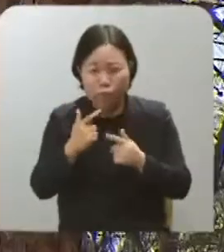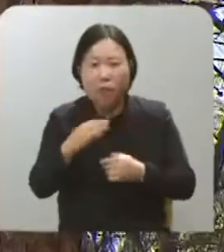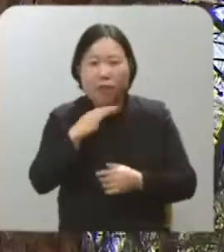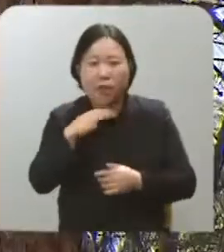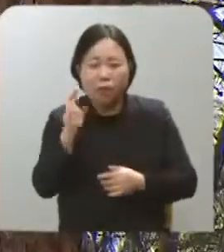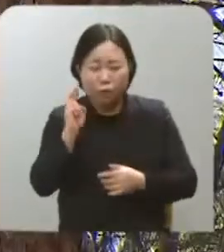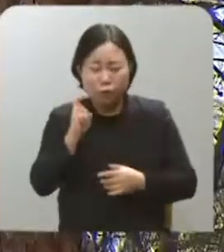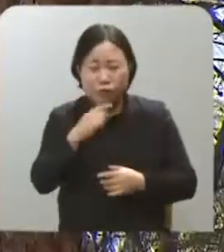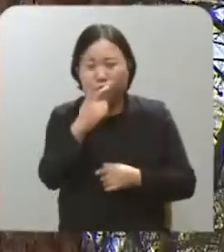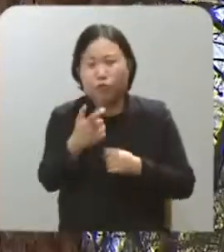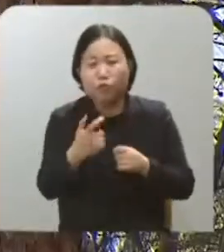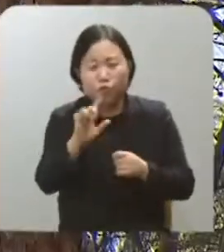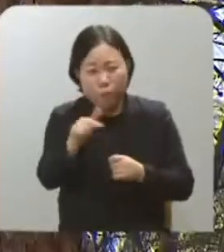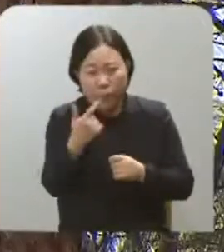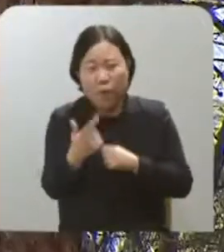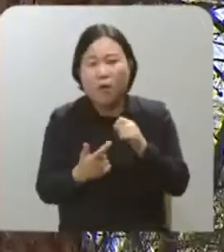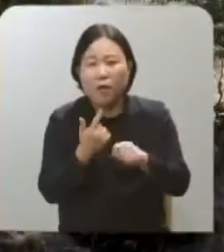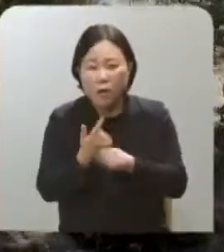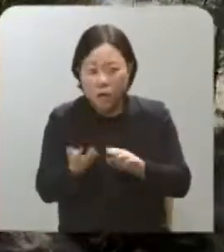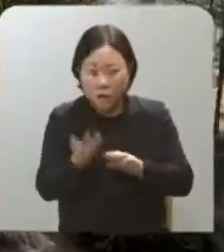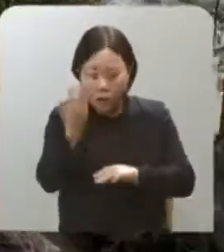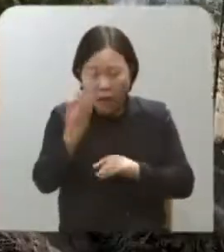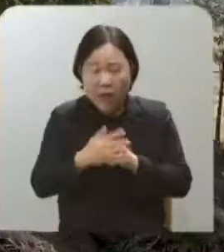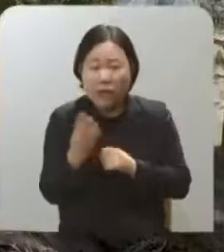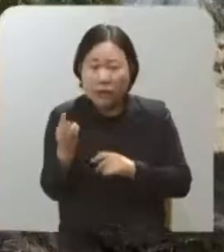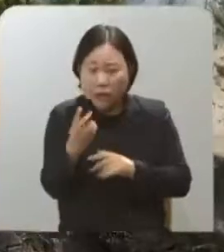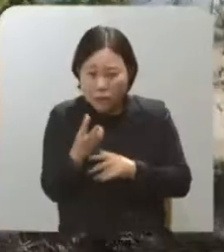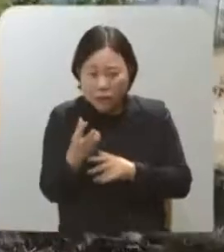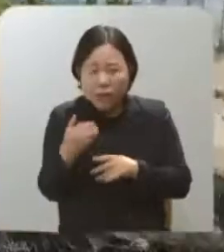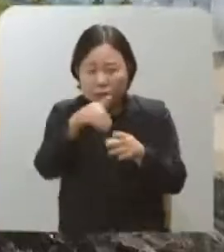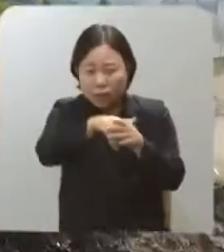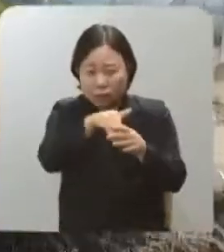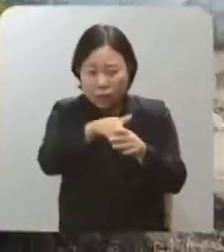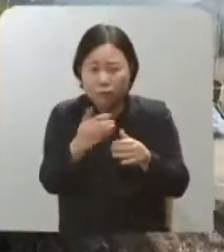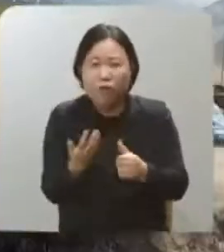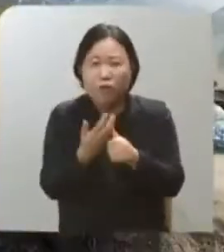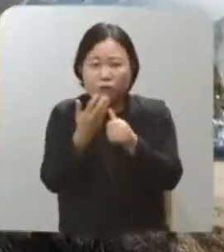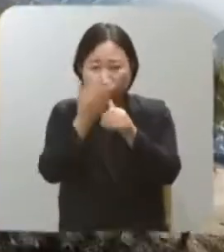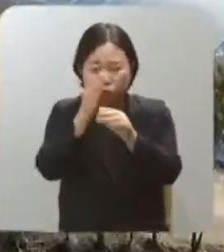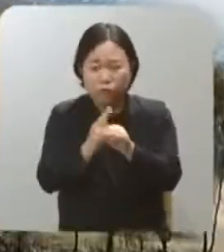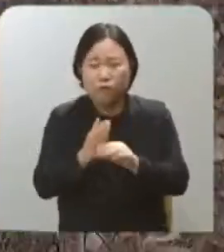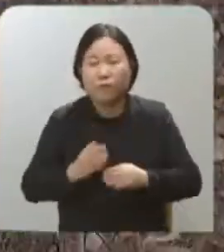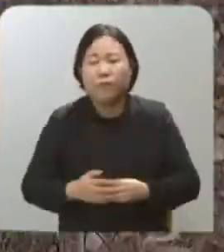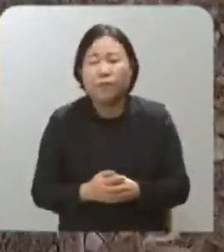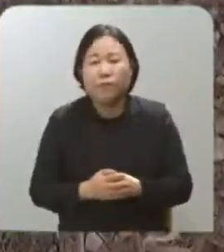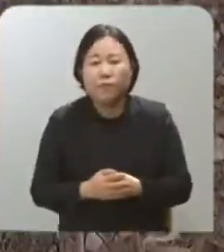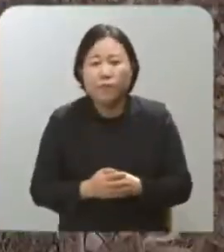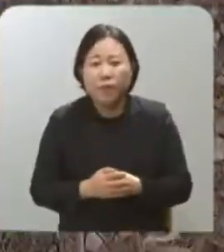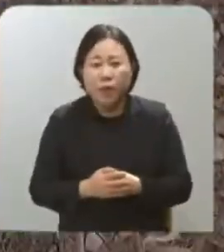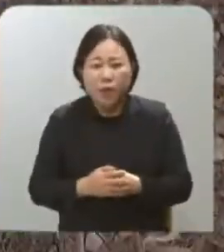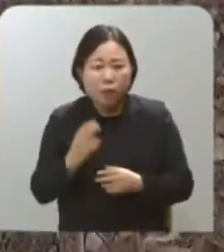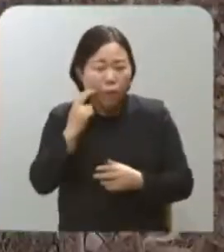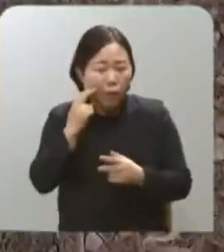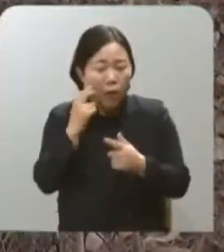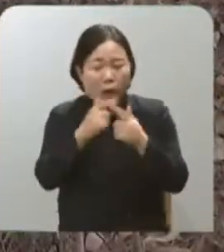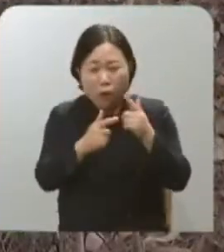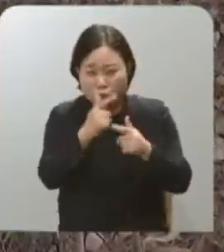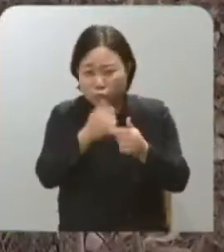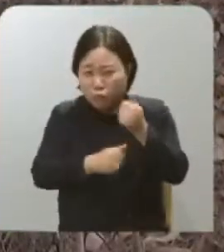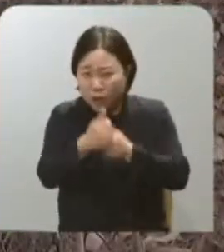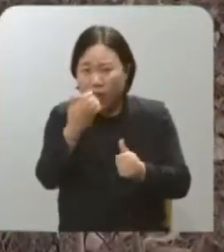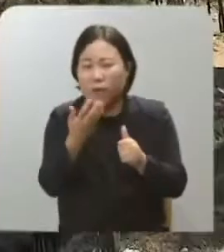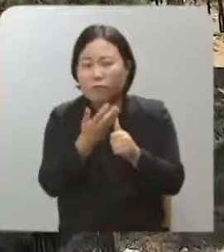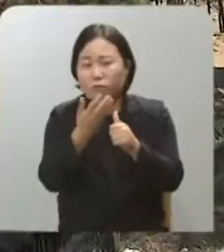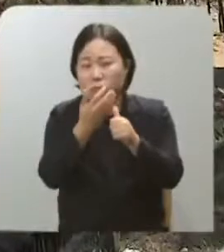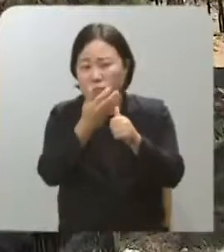수세가 약해진다 직접 씨를 받아 키운 후 개의 목을 양성하는 일이 한창 진행되고 있습니다 정의의 분동 후계 목을 키워